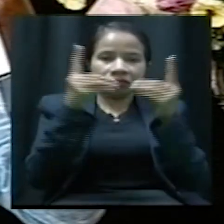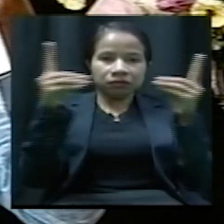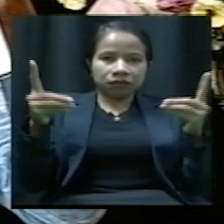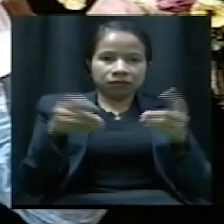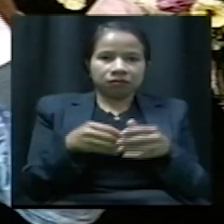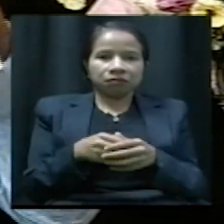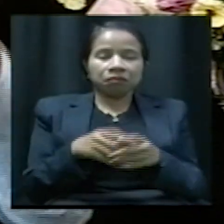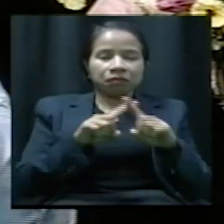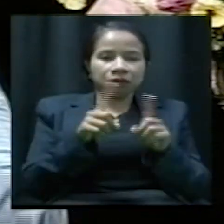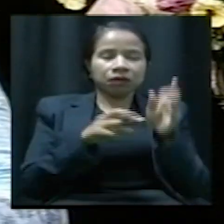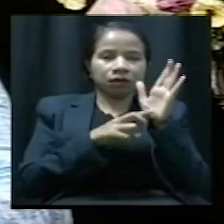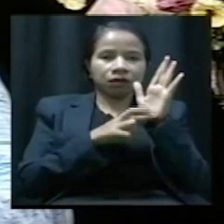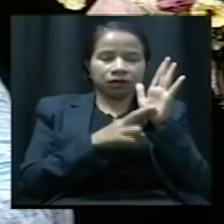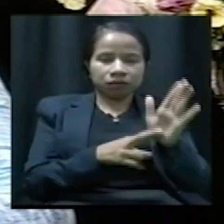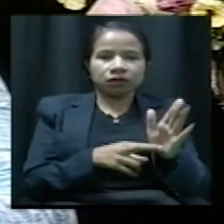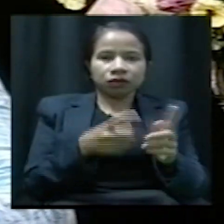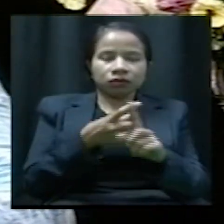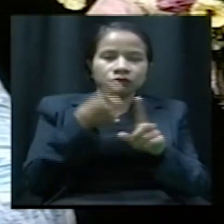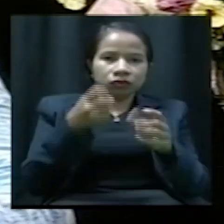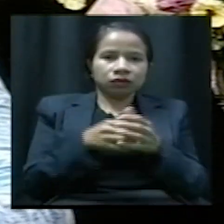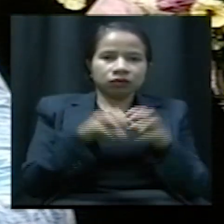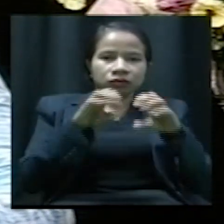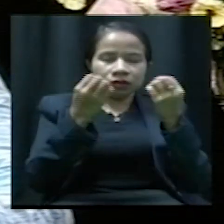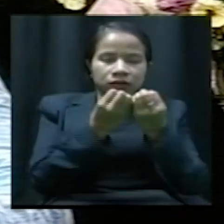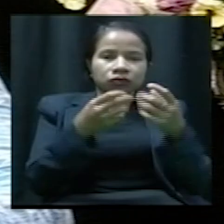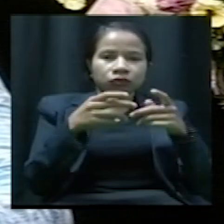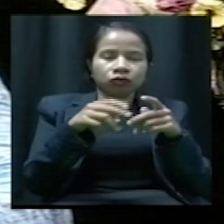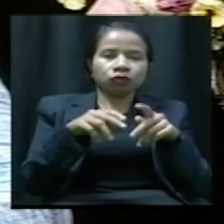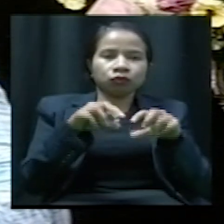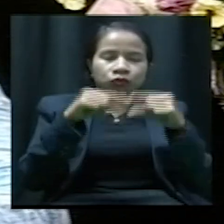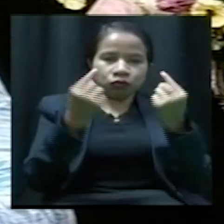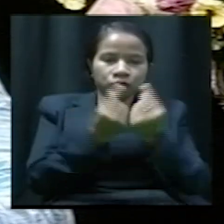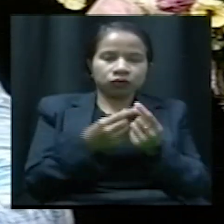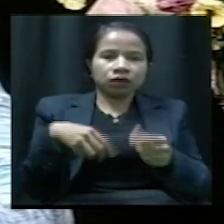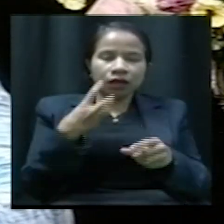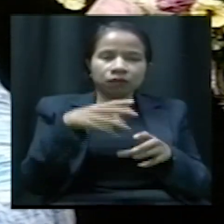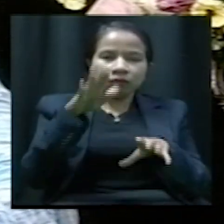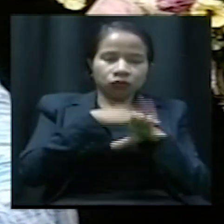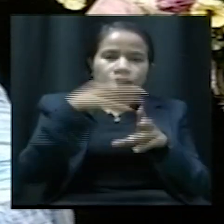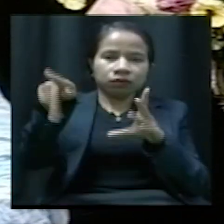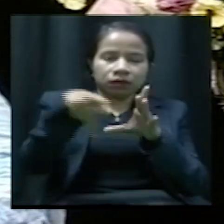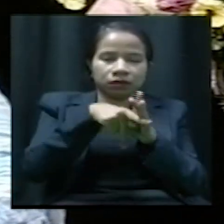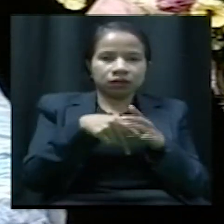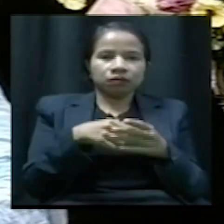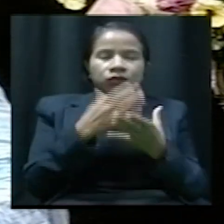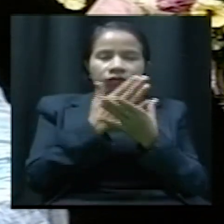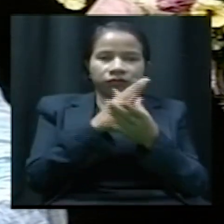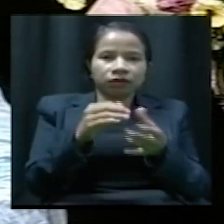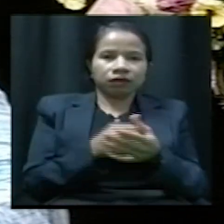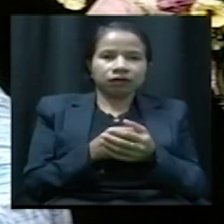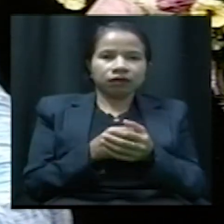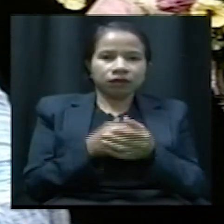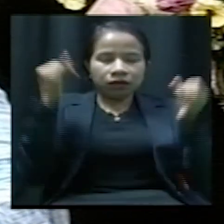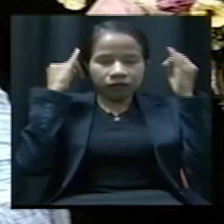parte sotu tu mai be representante husi kada institusi be mak grupo albus hatne ami konvida Silamai kami apresenta findings